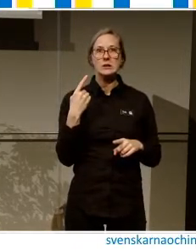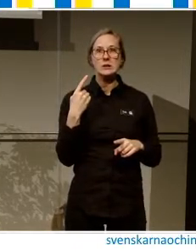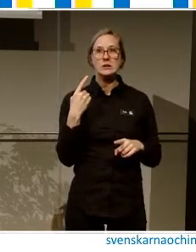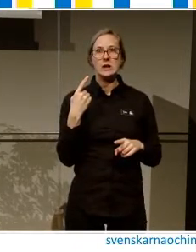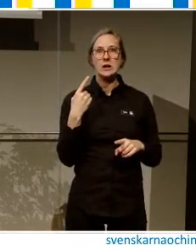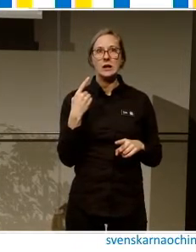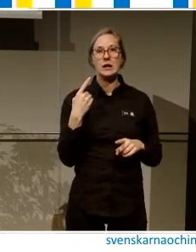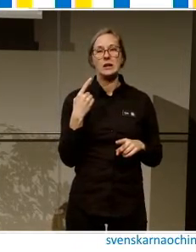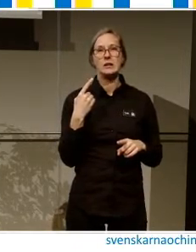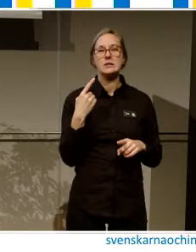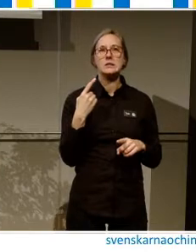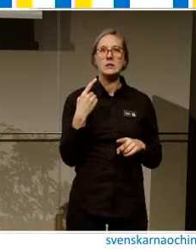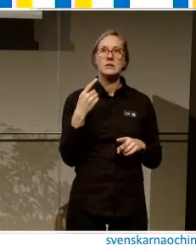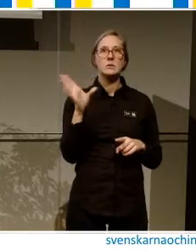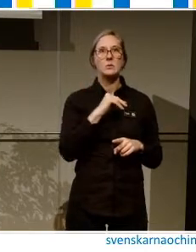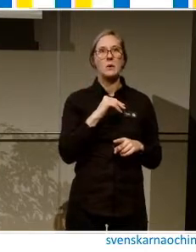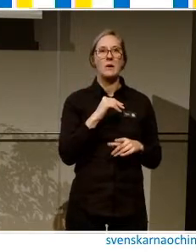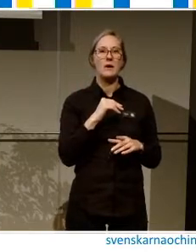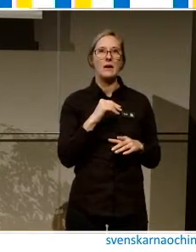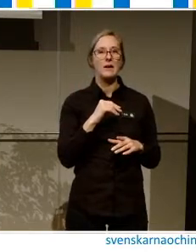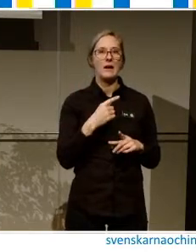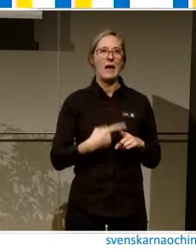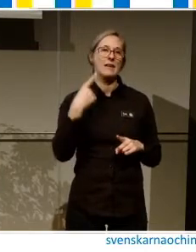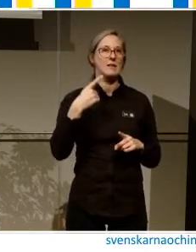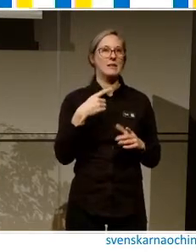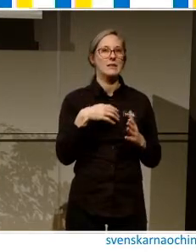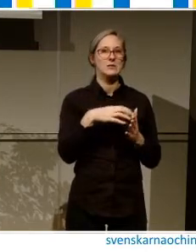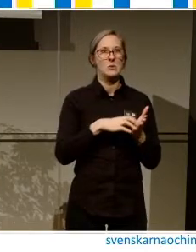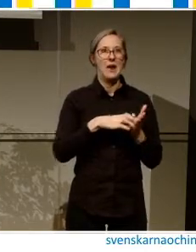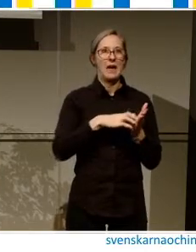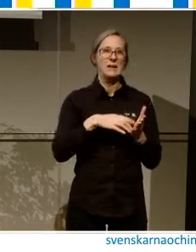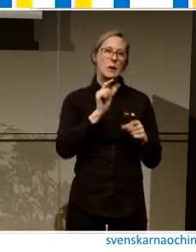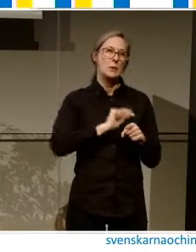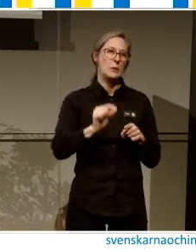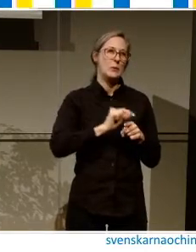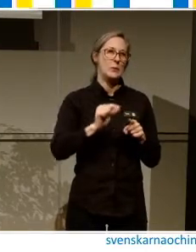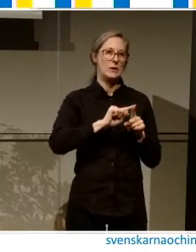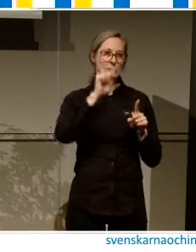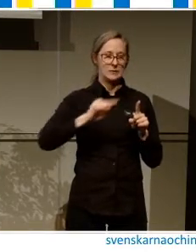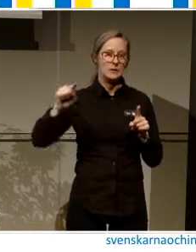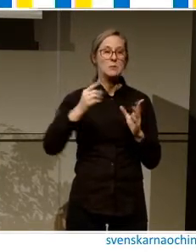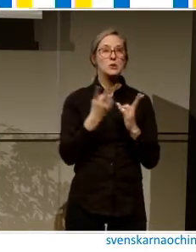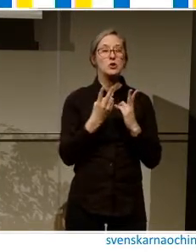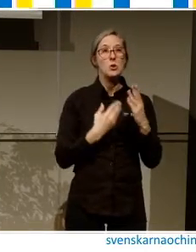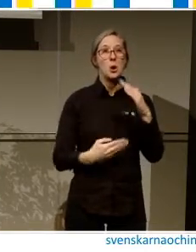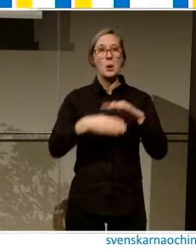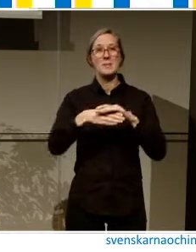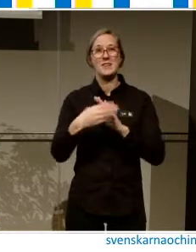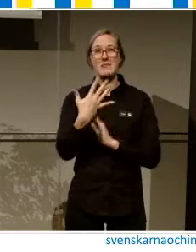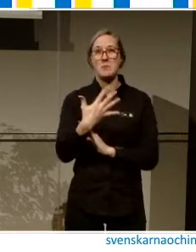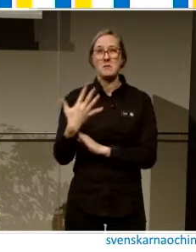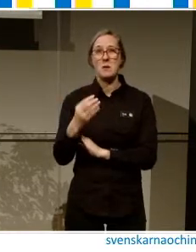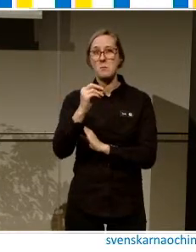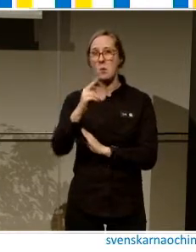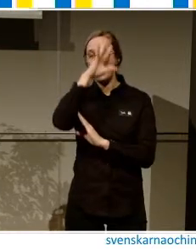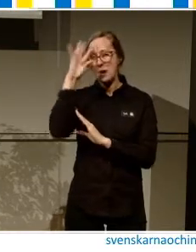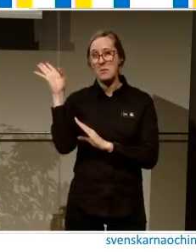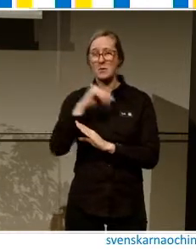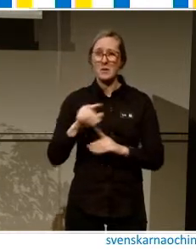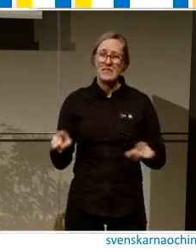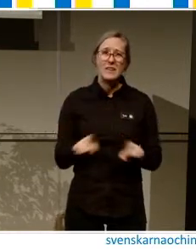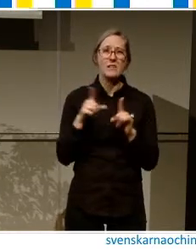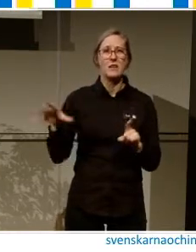som andel av befolkningen är väl kanske enklast att räkna egentligen det gula. Att upp till 55 års ålder så är det så gott som alla